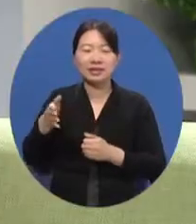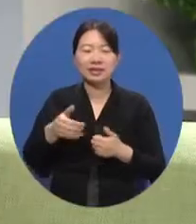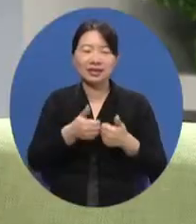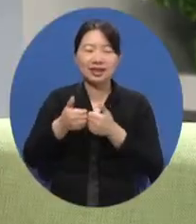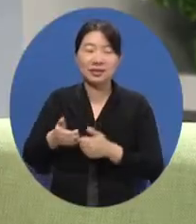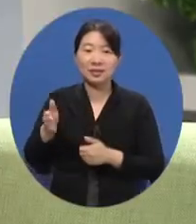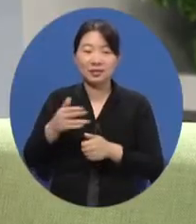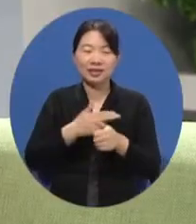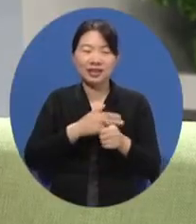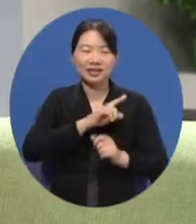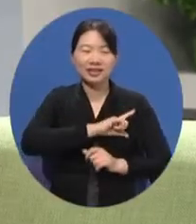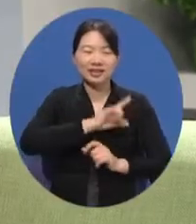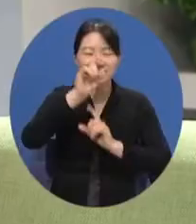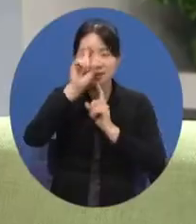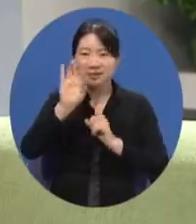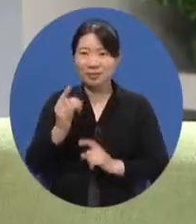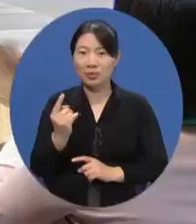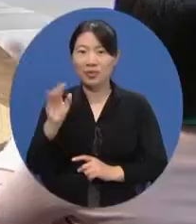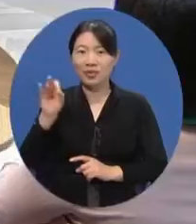네, 안녕하세요. 네.